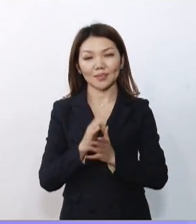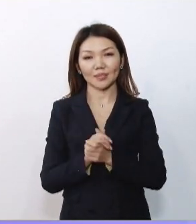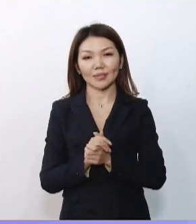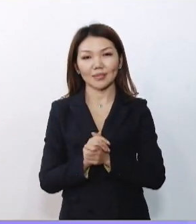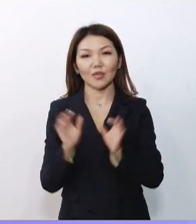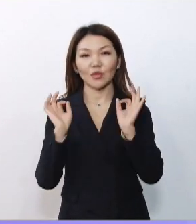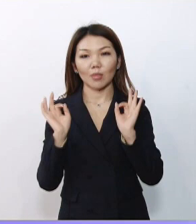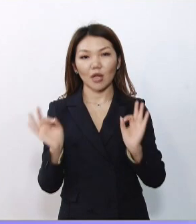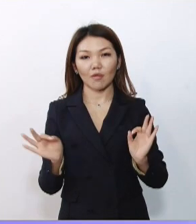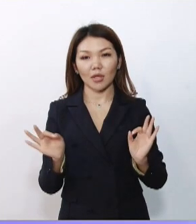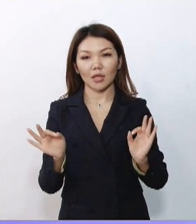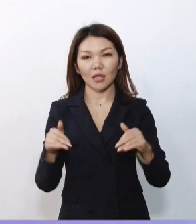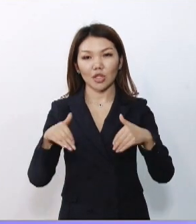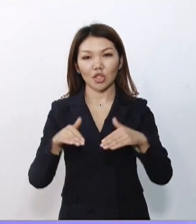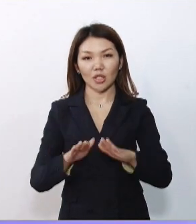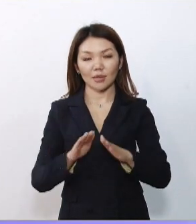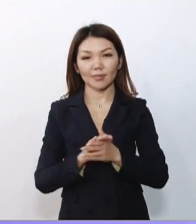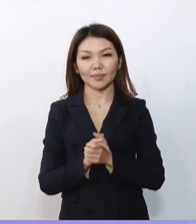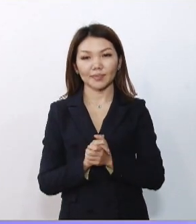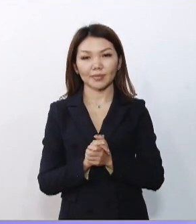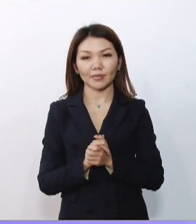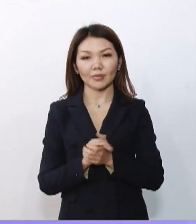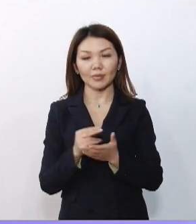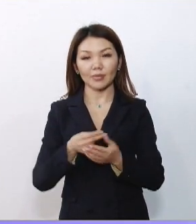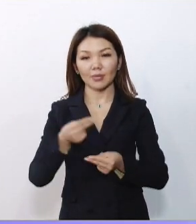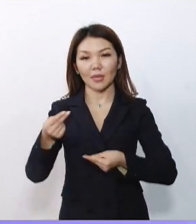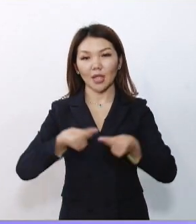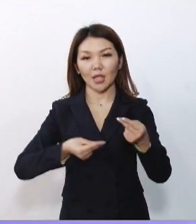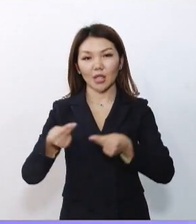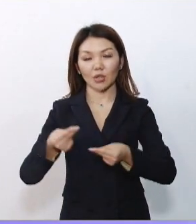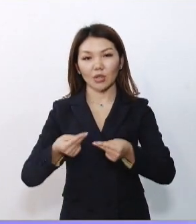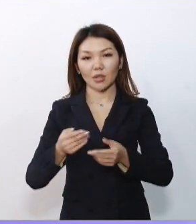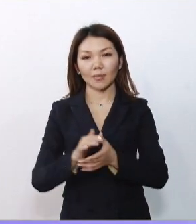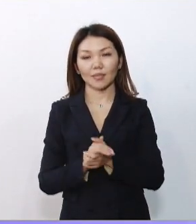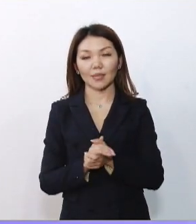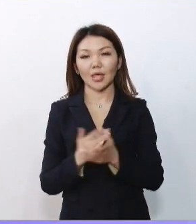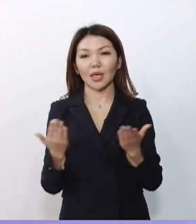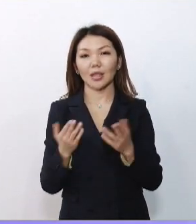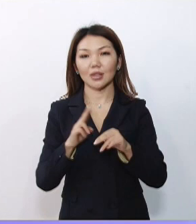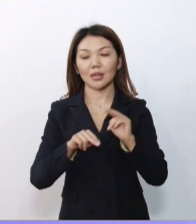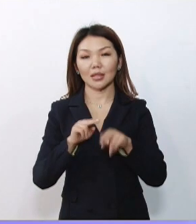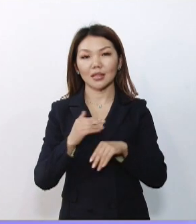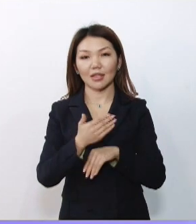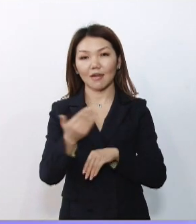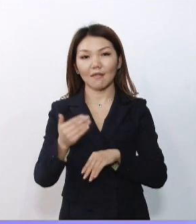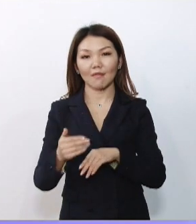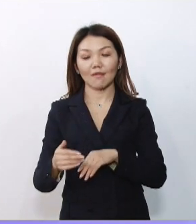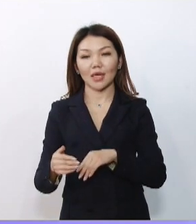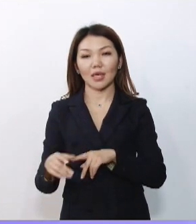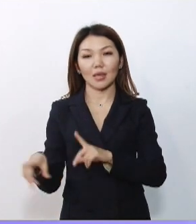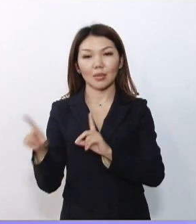все правильно решать. Нарисуйте, с каким настроением вы пришли на